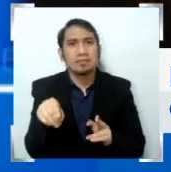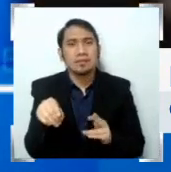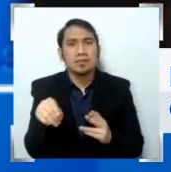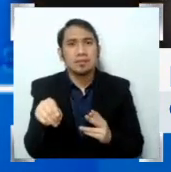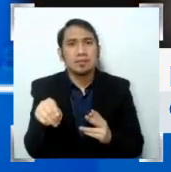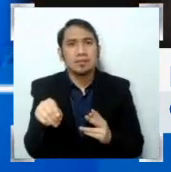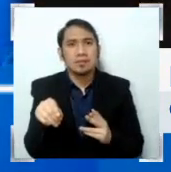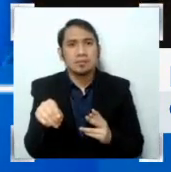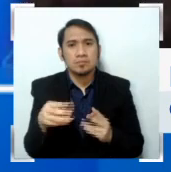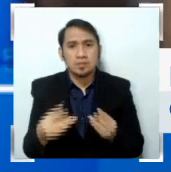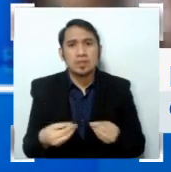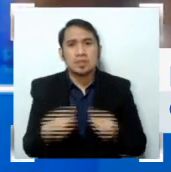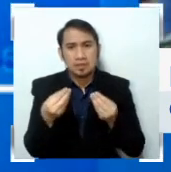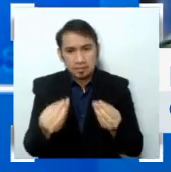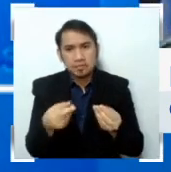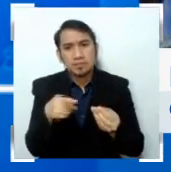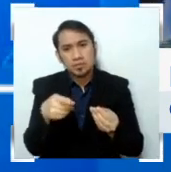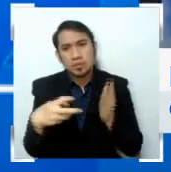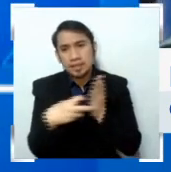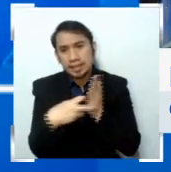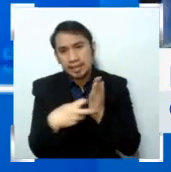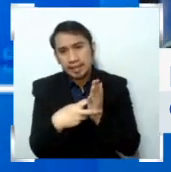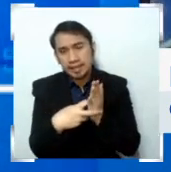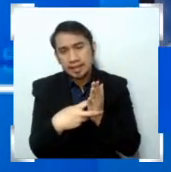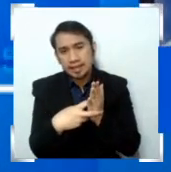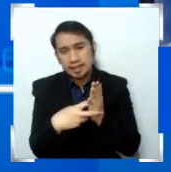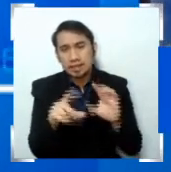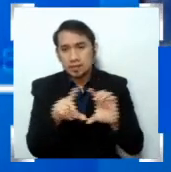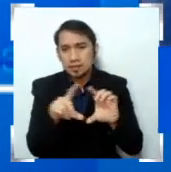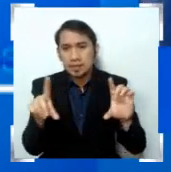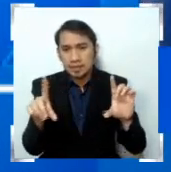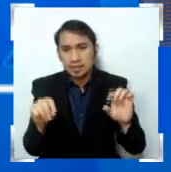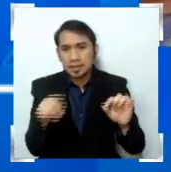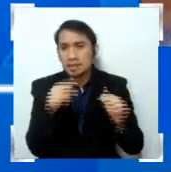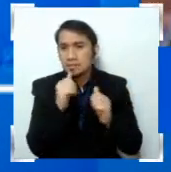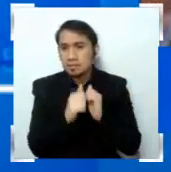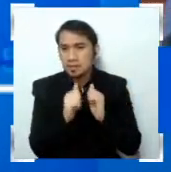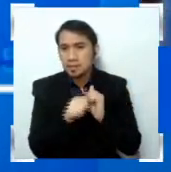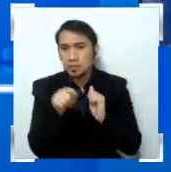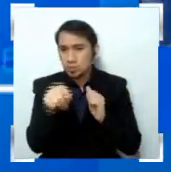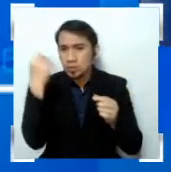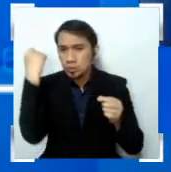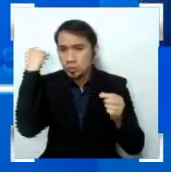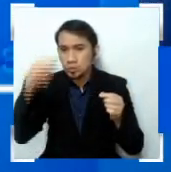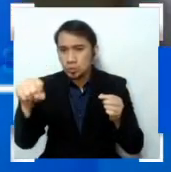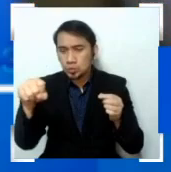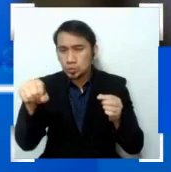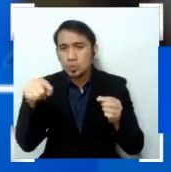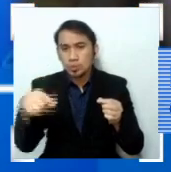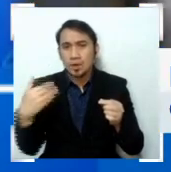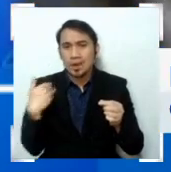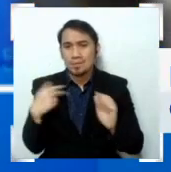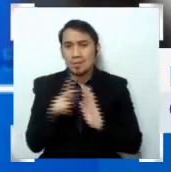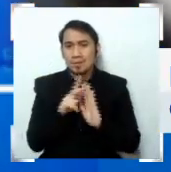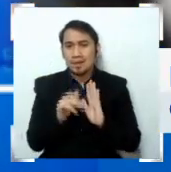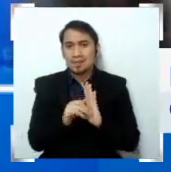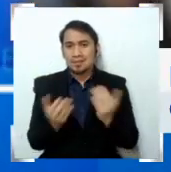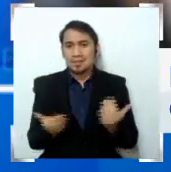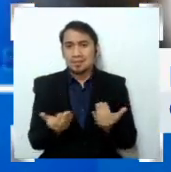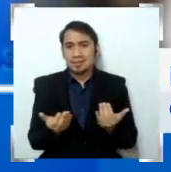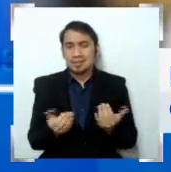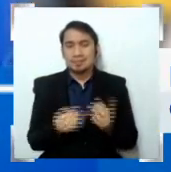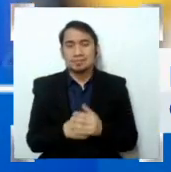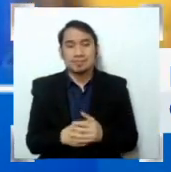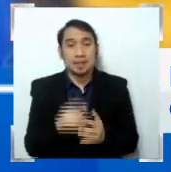titikita natin sila para at least in compliance doon sa ordinansa namin dito sa munisipyo. Pinaimbestiga ng LGU